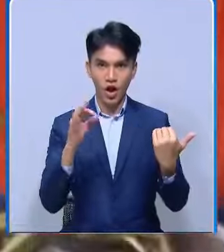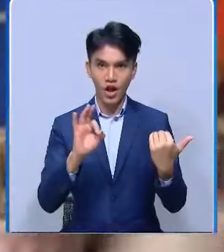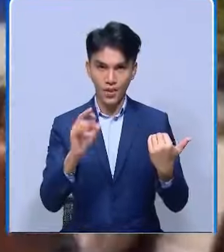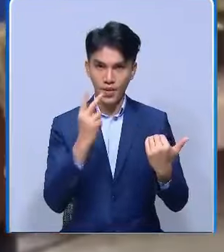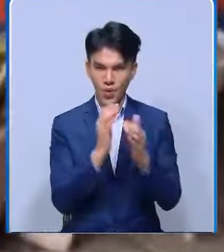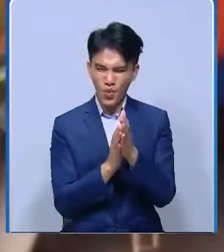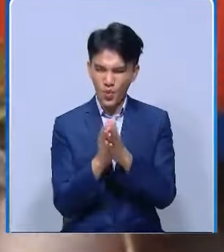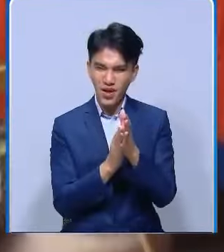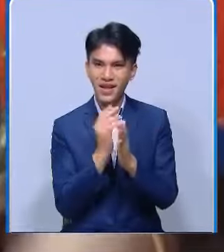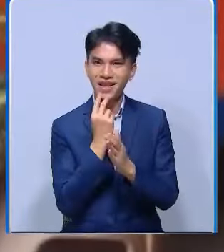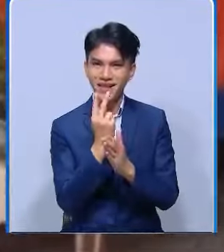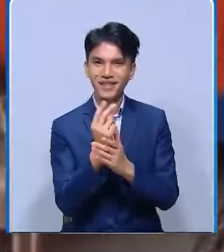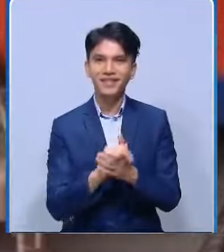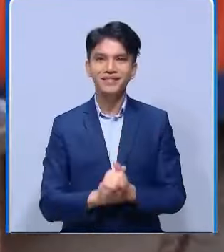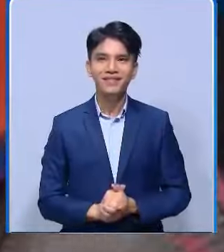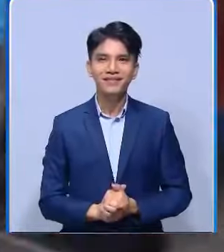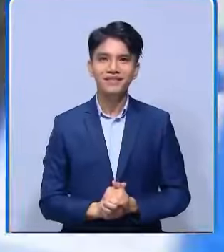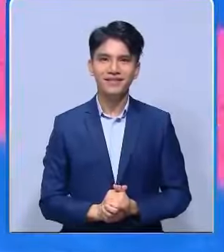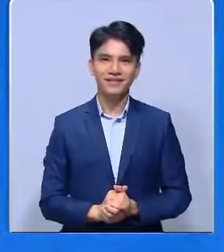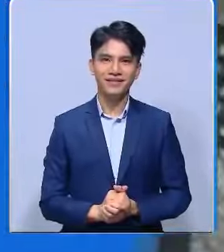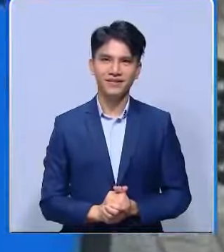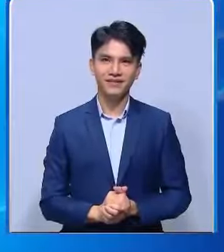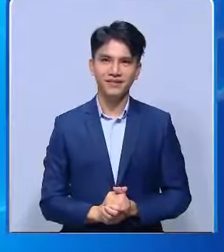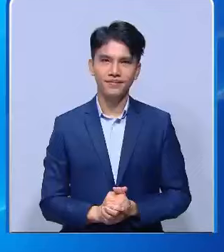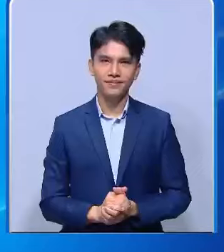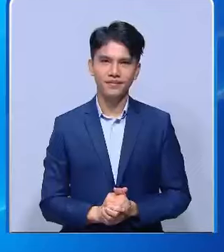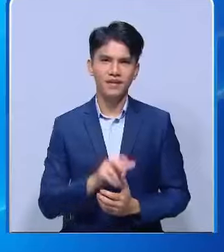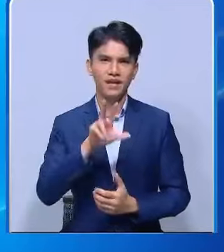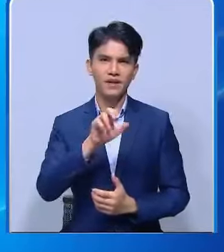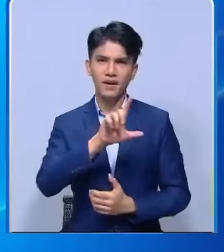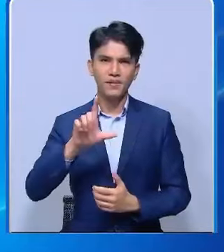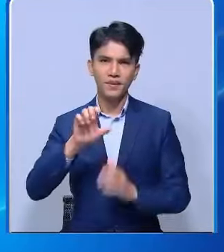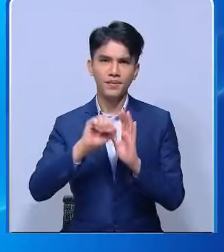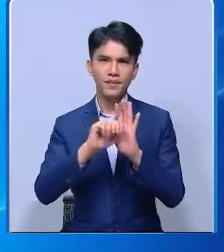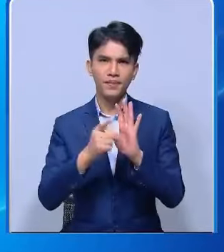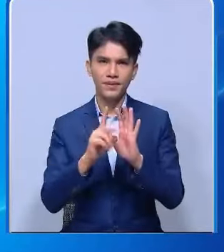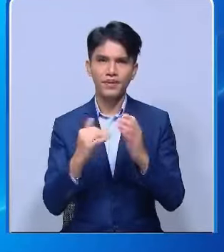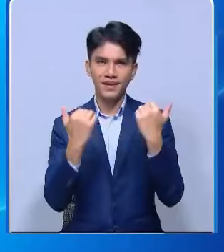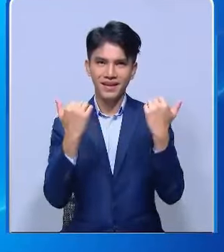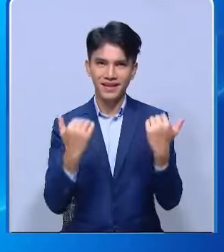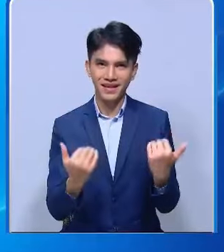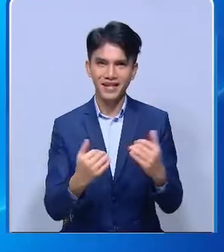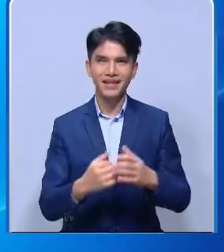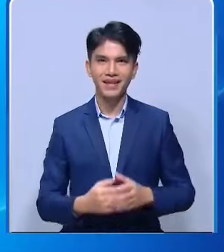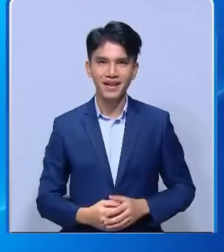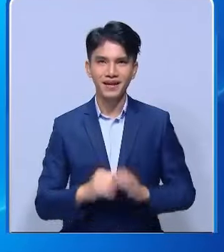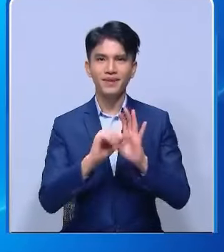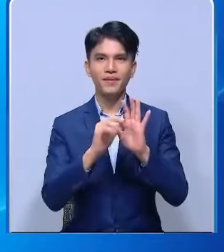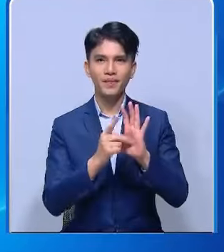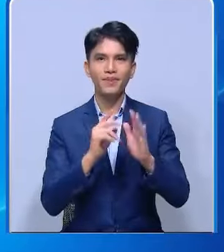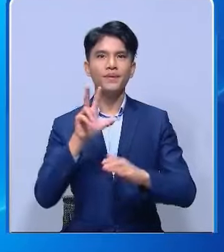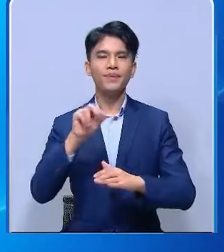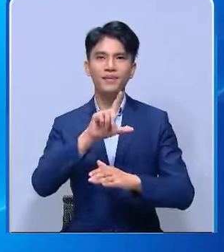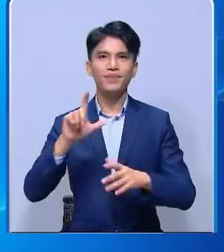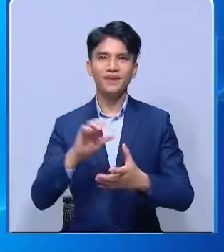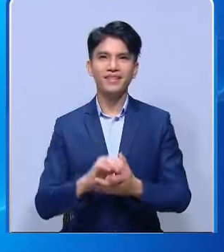ลกันอยู่พอดี 30ล้านอยู่สมุทรสาครนะคะ หายด้วย หรือเปล่าสมุทรสาครค่ะ30ล้าน